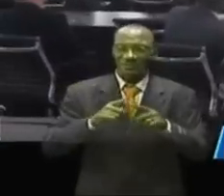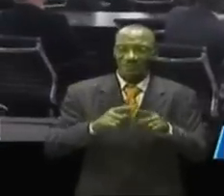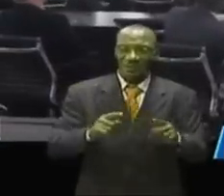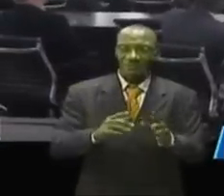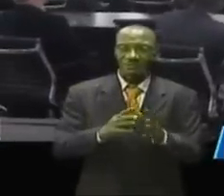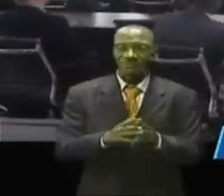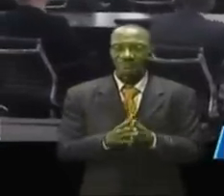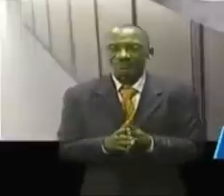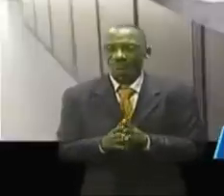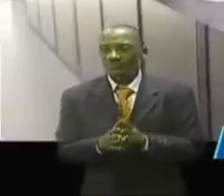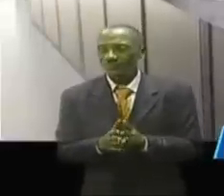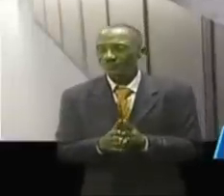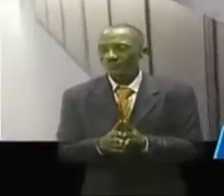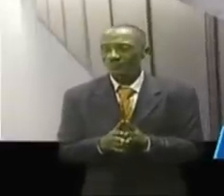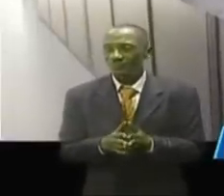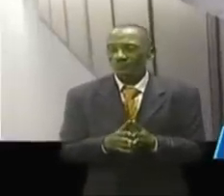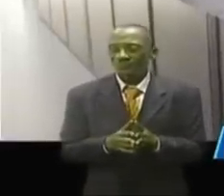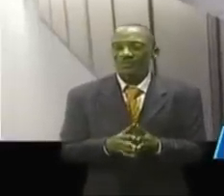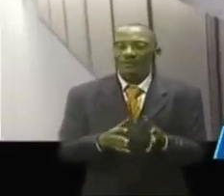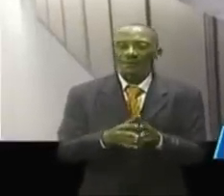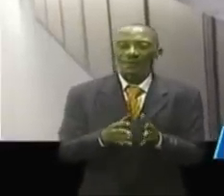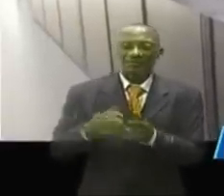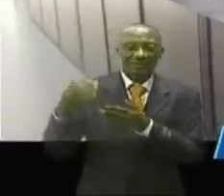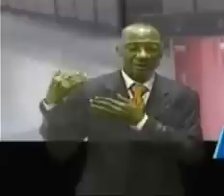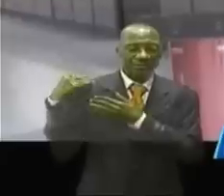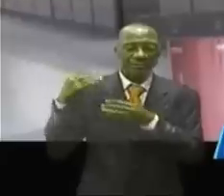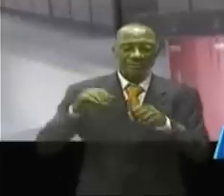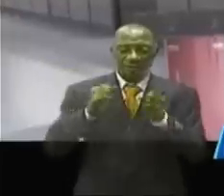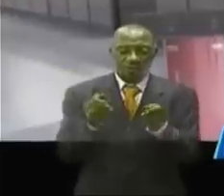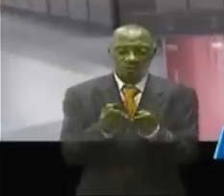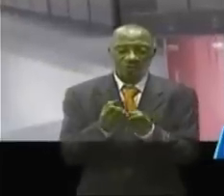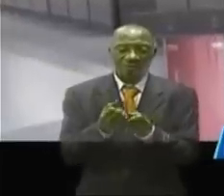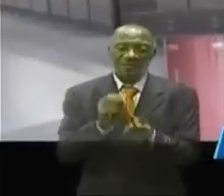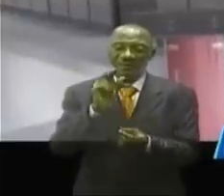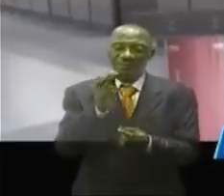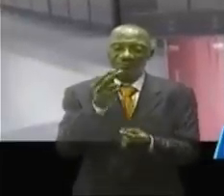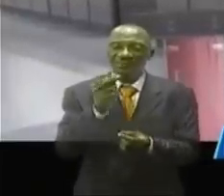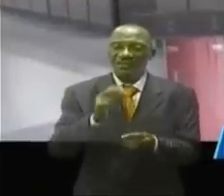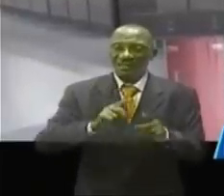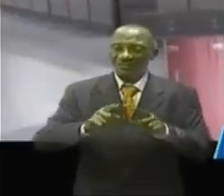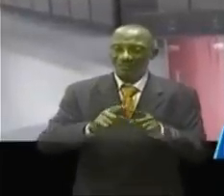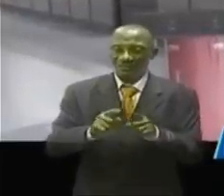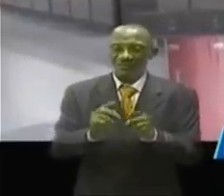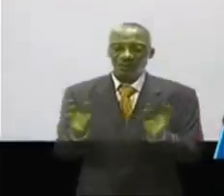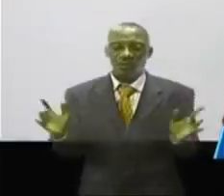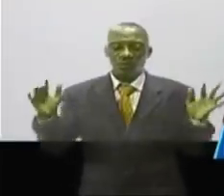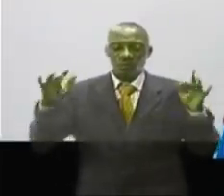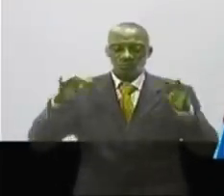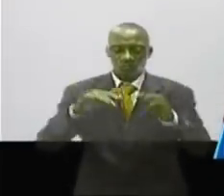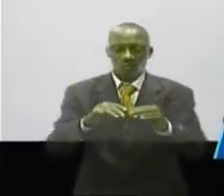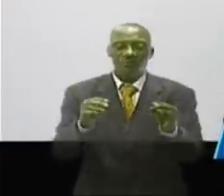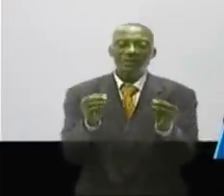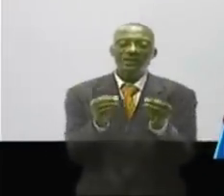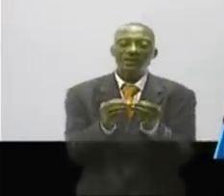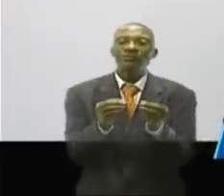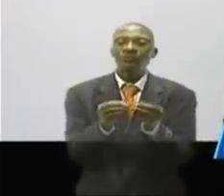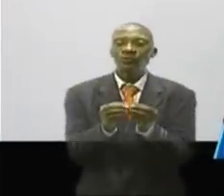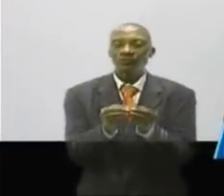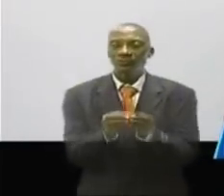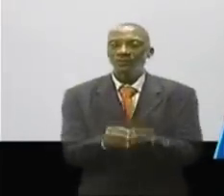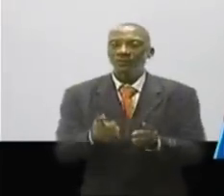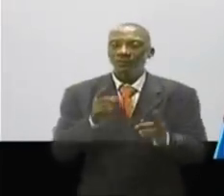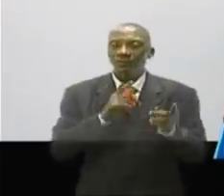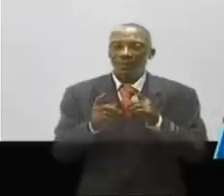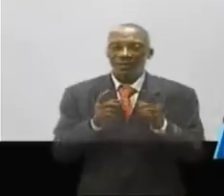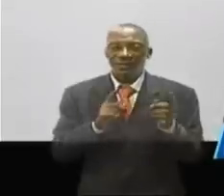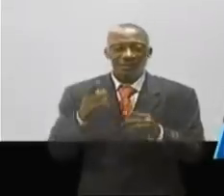7 juillet 2023 avec les responsables des entreprises minières dans la salle de conférence du gouvernorat. L'échange a porté sur la